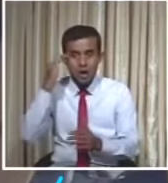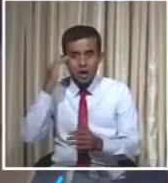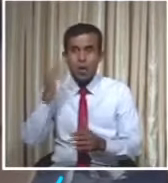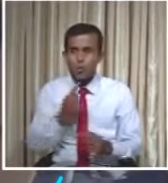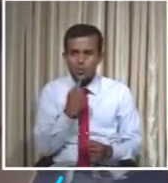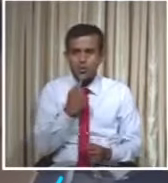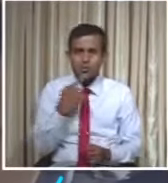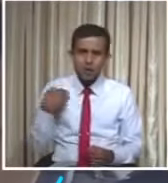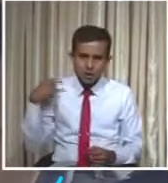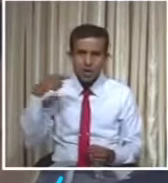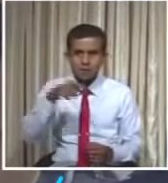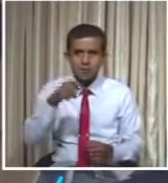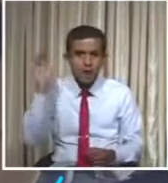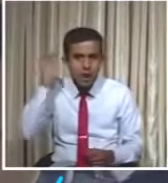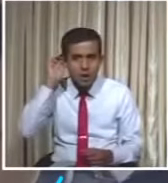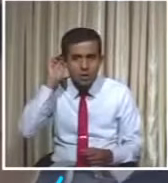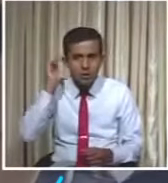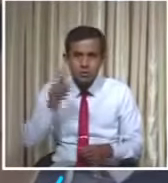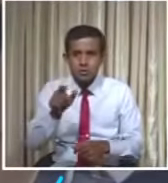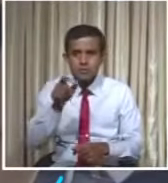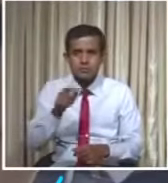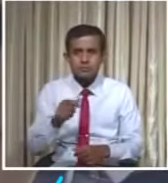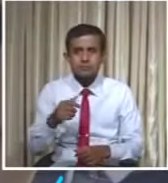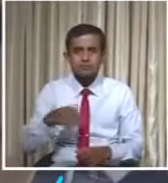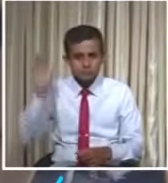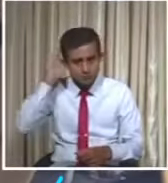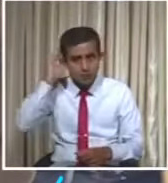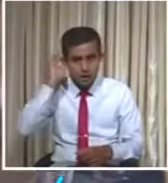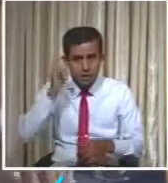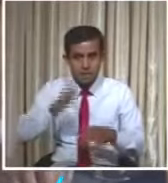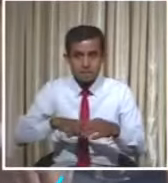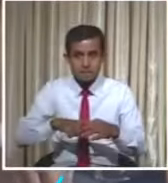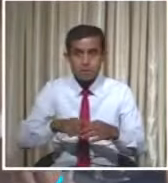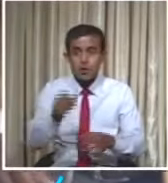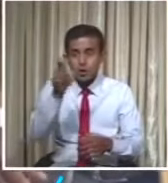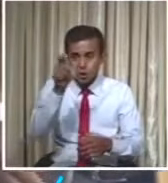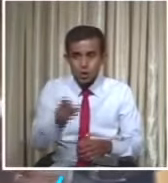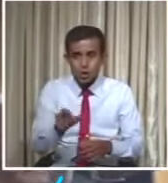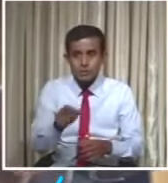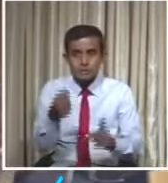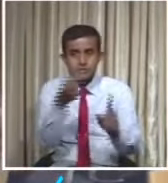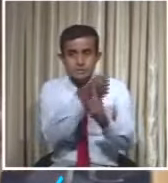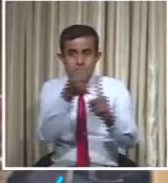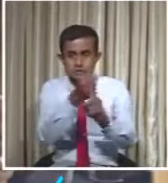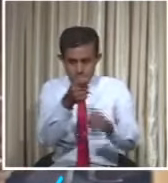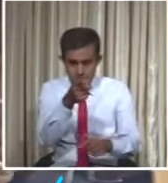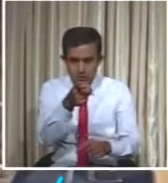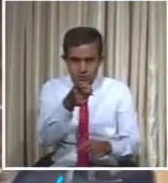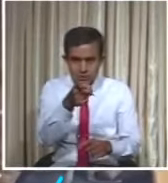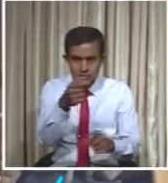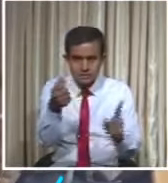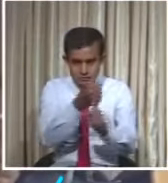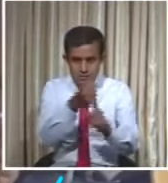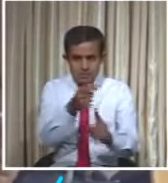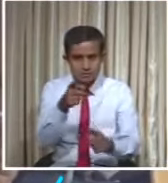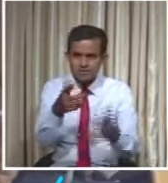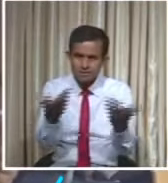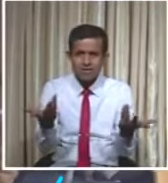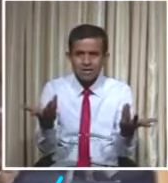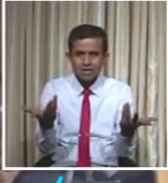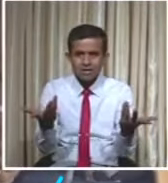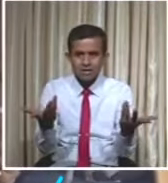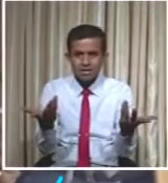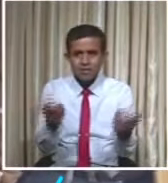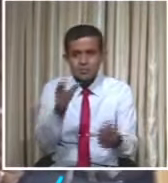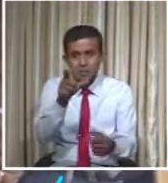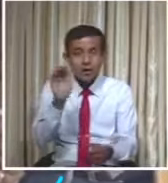ओ अविल्ल मम एहुवे मम उबतुमा मम अहन प्रश्ने तमयि मम उबतुमाट तर्जनयक् कलाद मम उबतुमाट तर्जनयक् कले ने मम